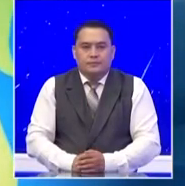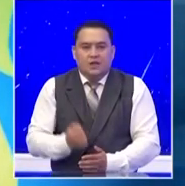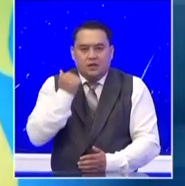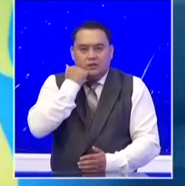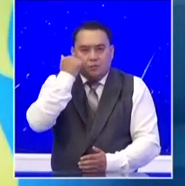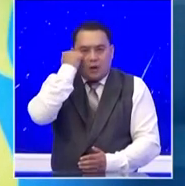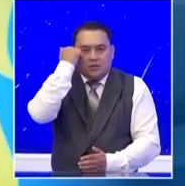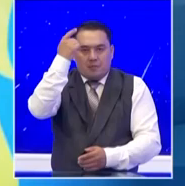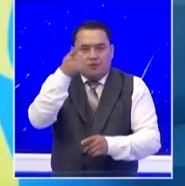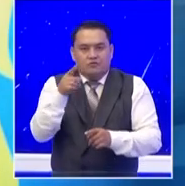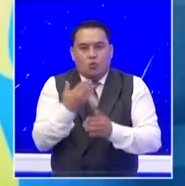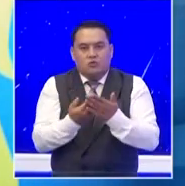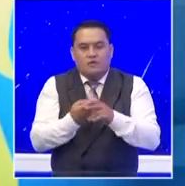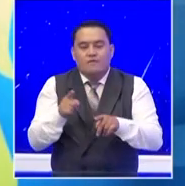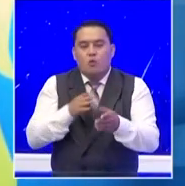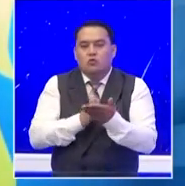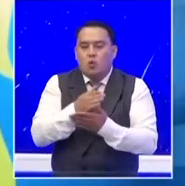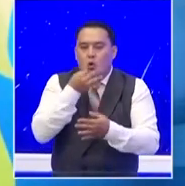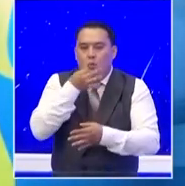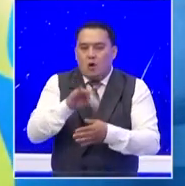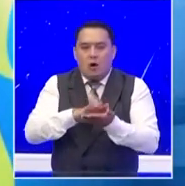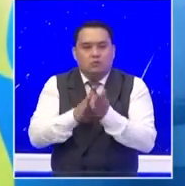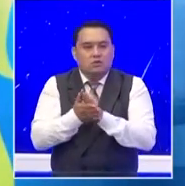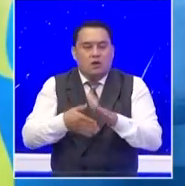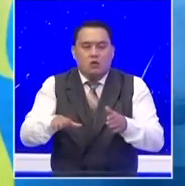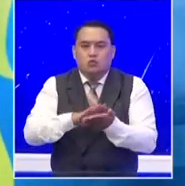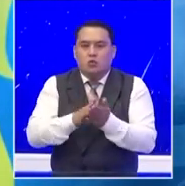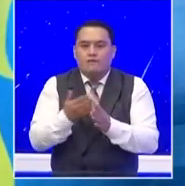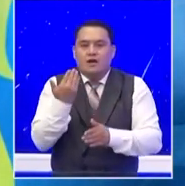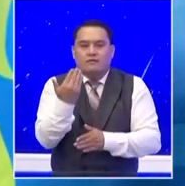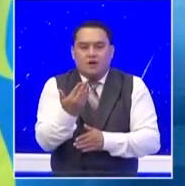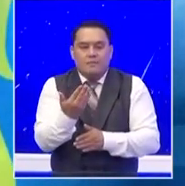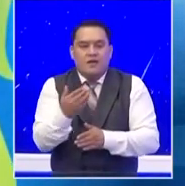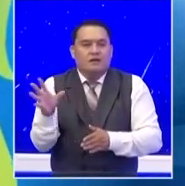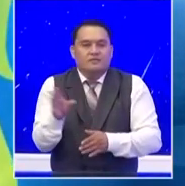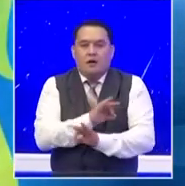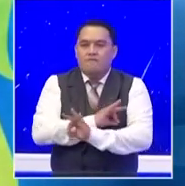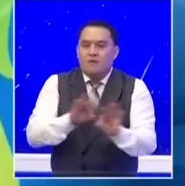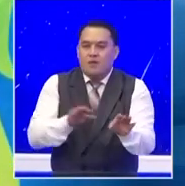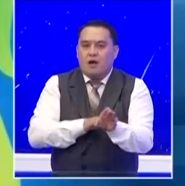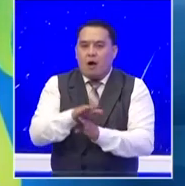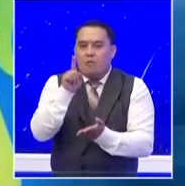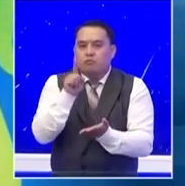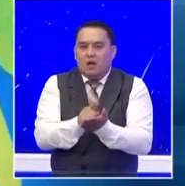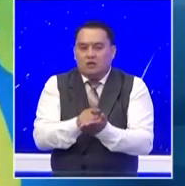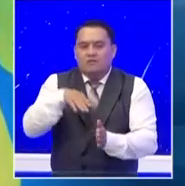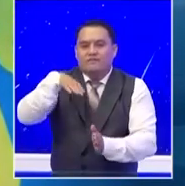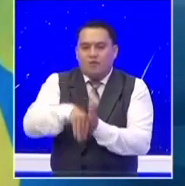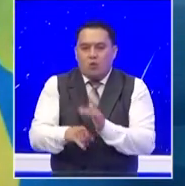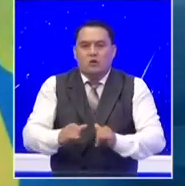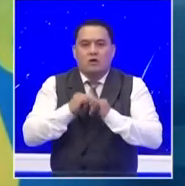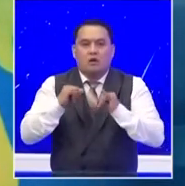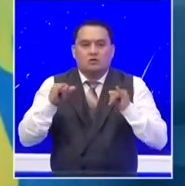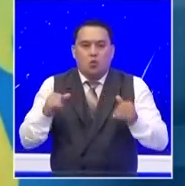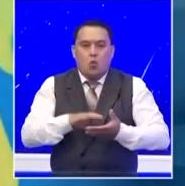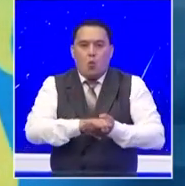Спасибо за то, что достойно несете свою службу в любых обстоятельствах и условиях, безупречно осуществляя свои обязанности и внося весомый вклад